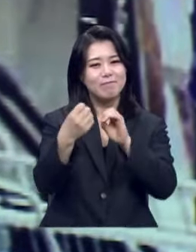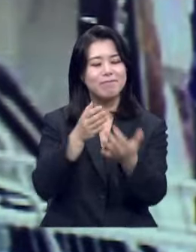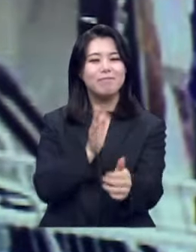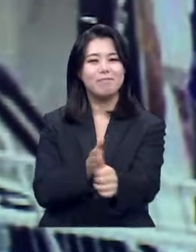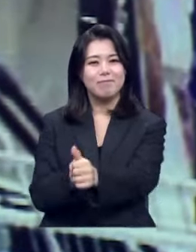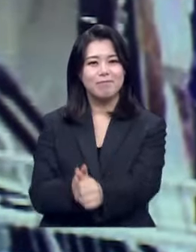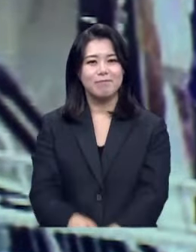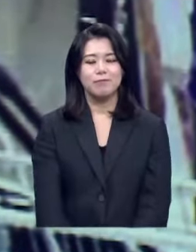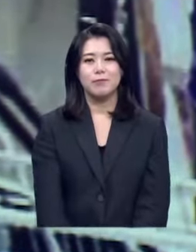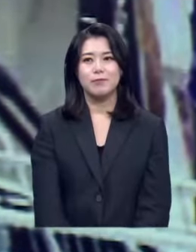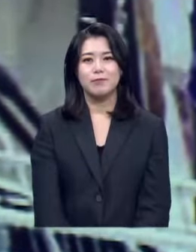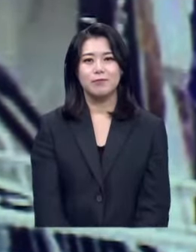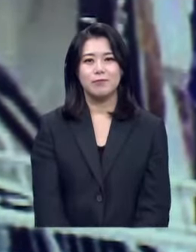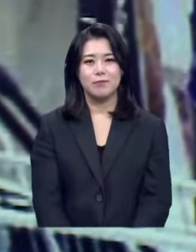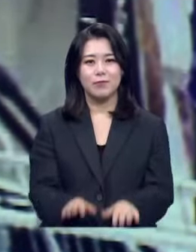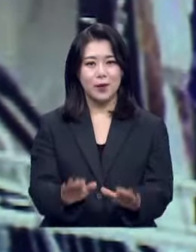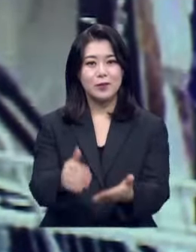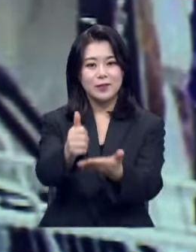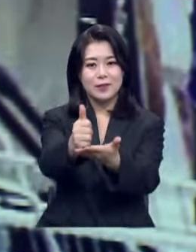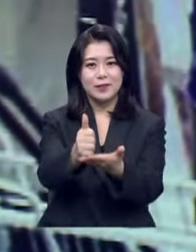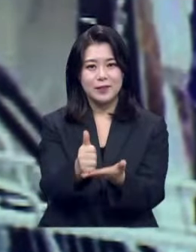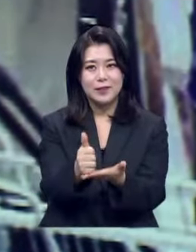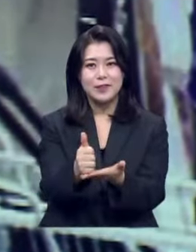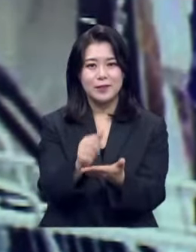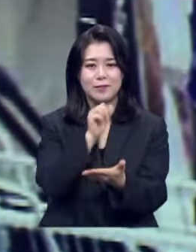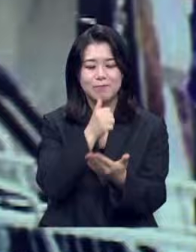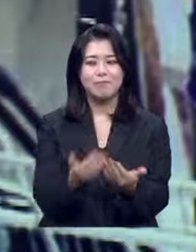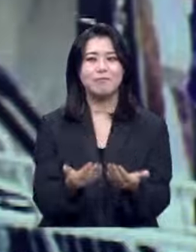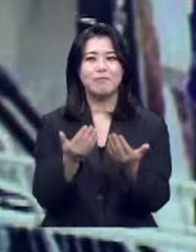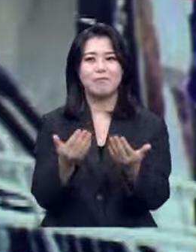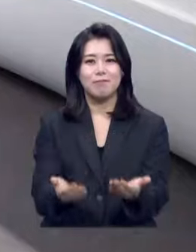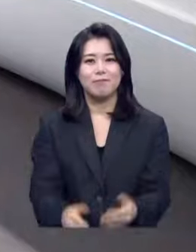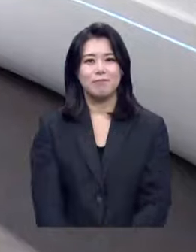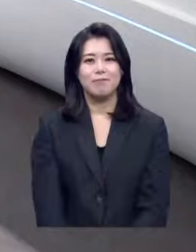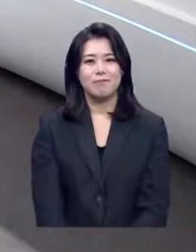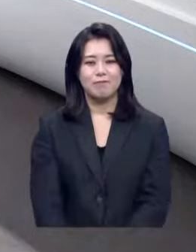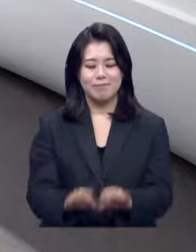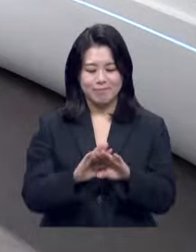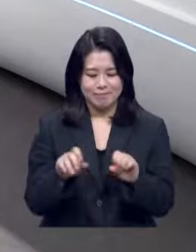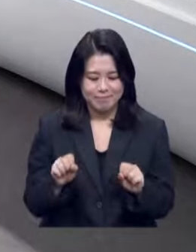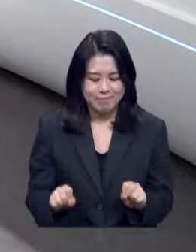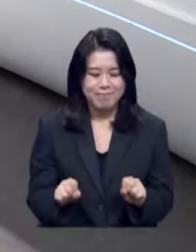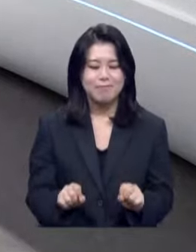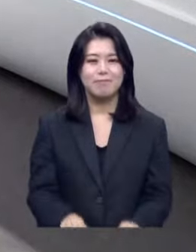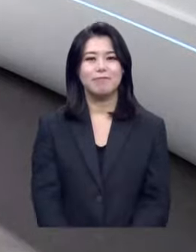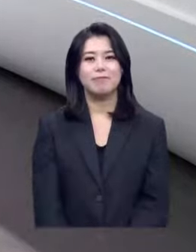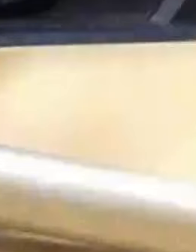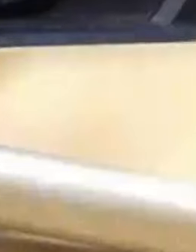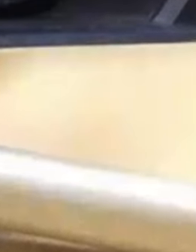같이 좀 얘기를 해 보겠습니다 오늘 함께해 주실 분 소개합니다 정대진 교수님 안녕하세요